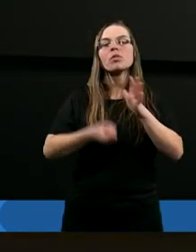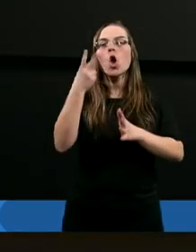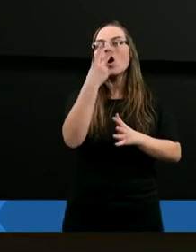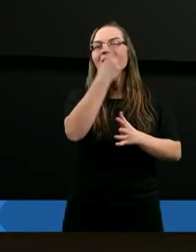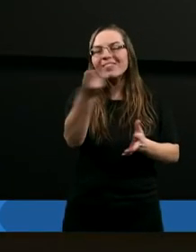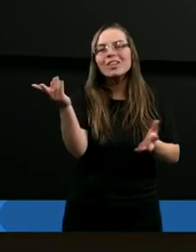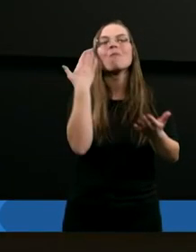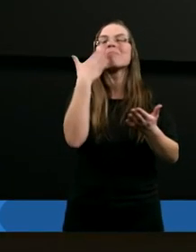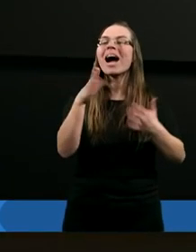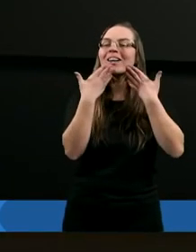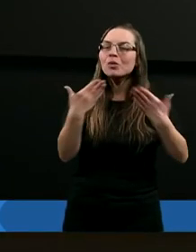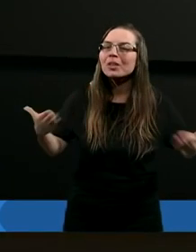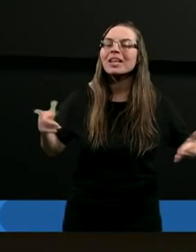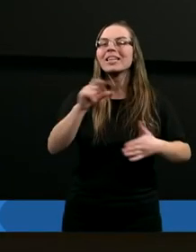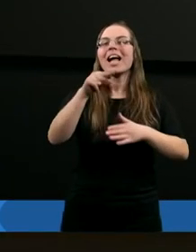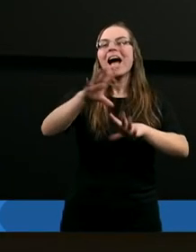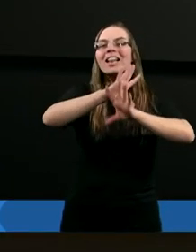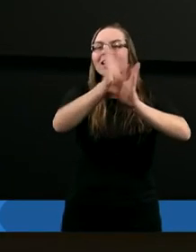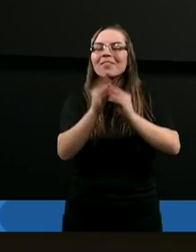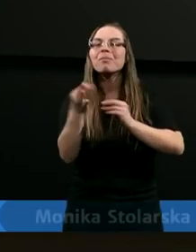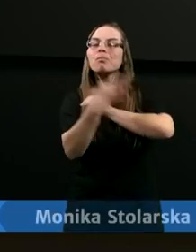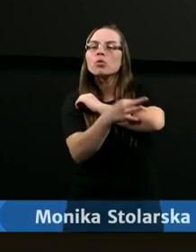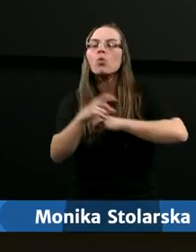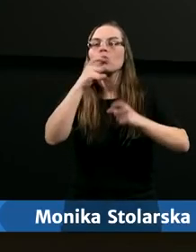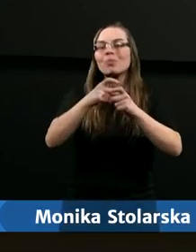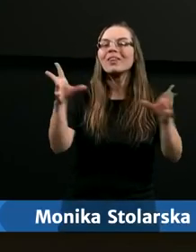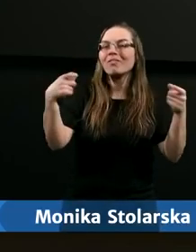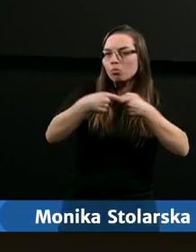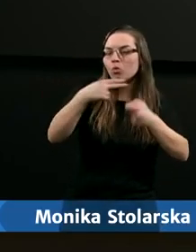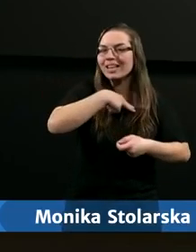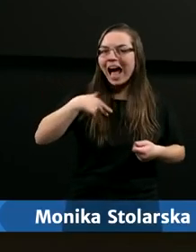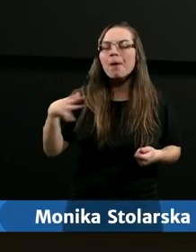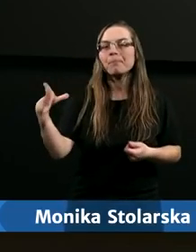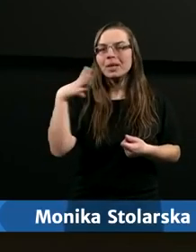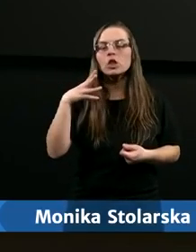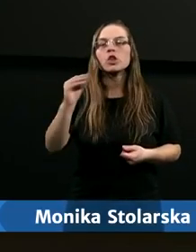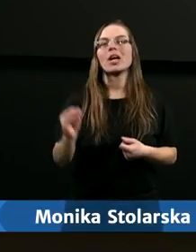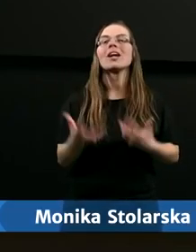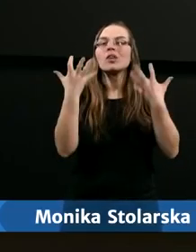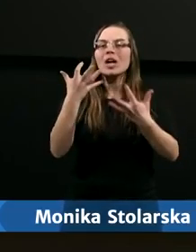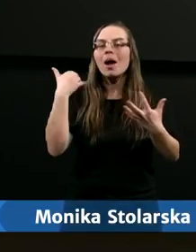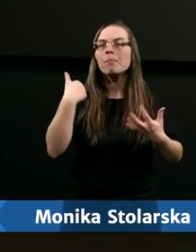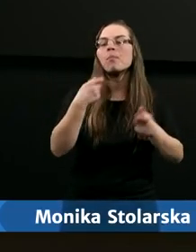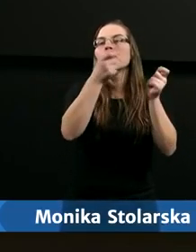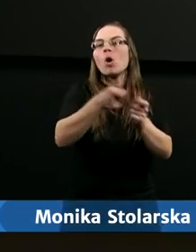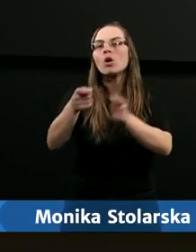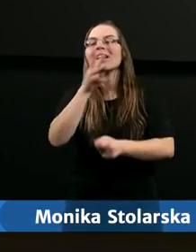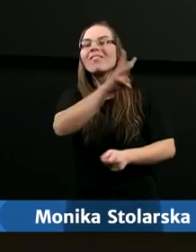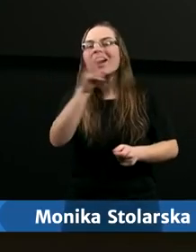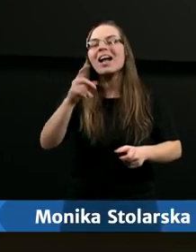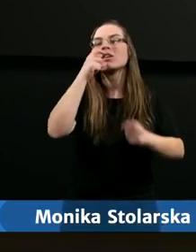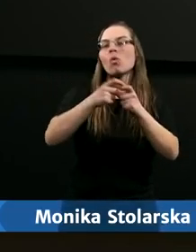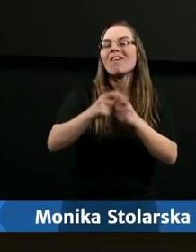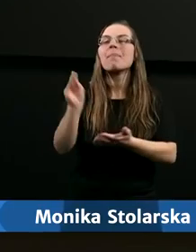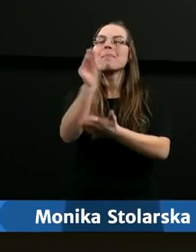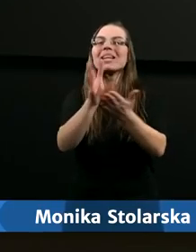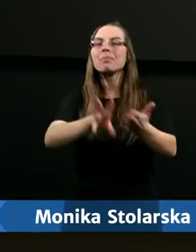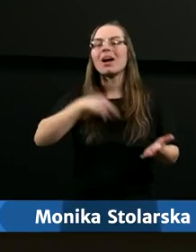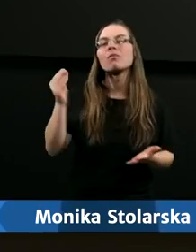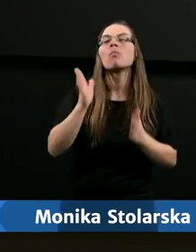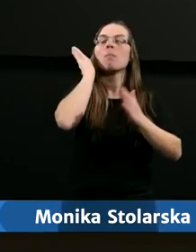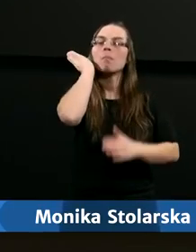Drodzy widzowie, bardzo dziękujemy, że byliście podczas tego studium razem z nami. Chciałbym pożegnać Was słowami Pisma